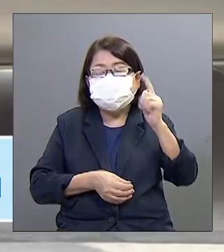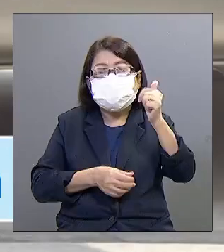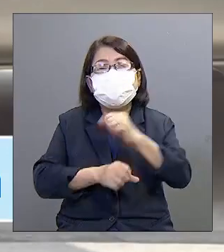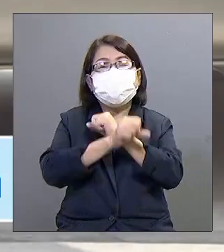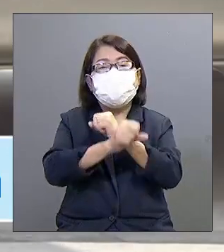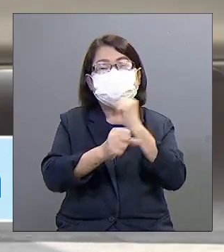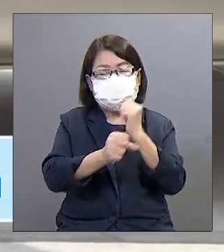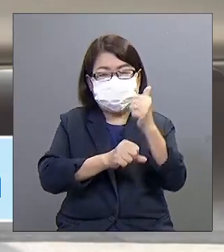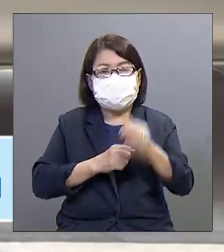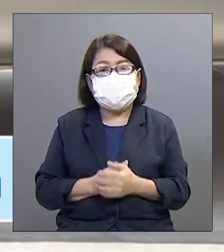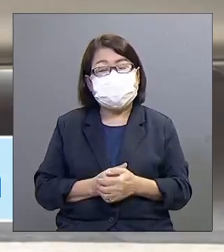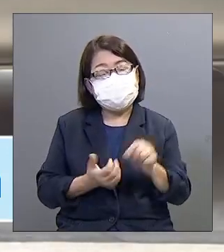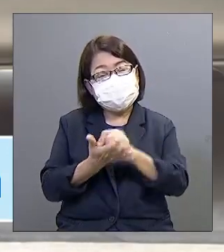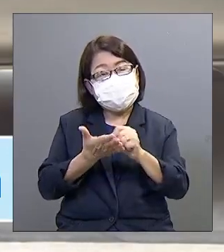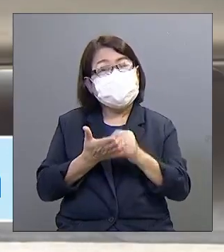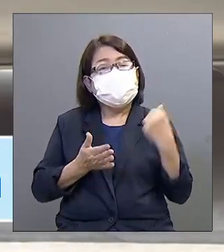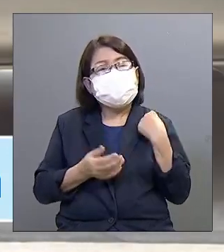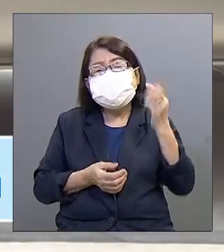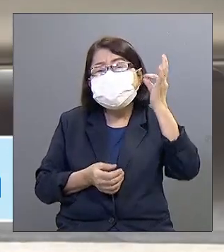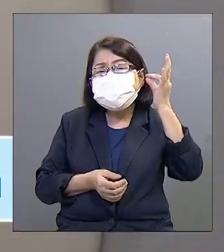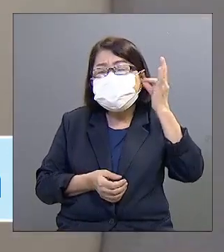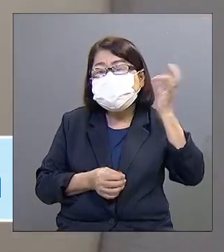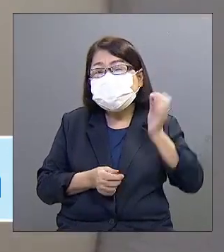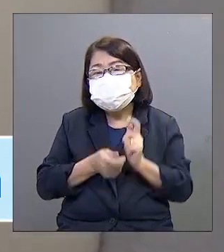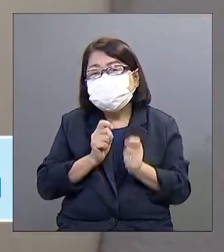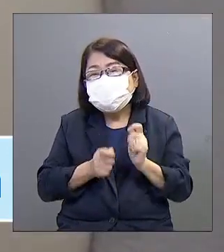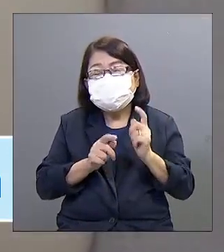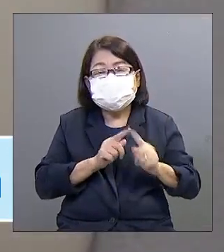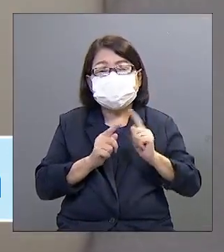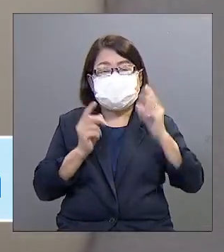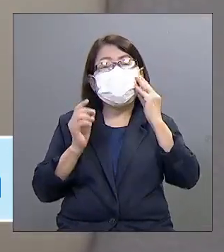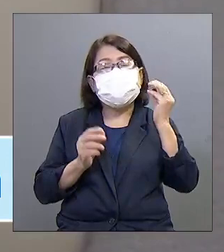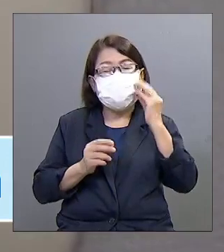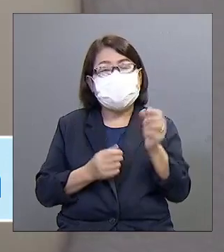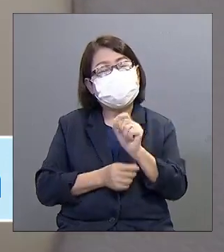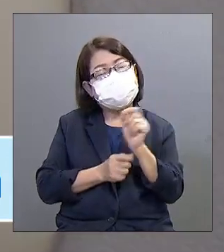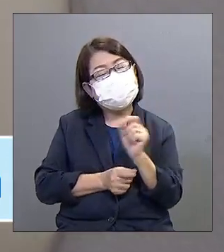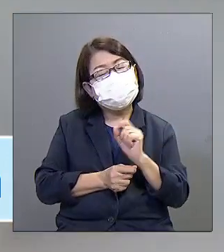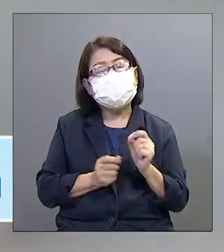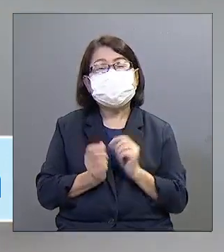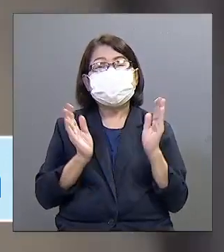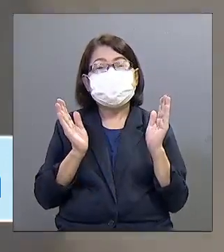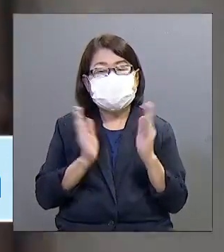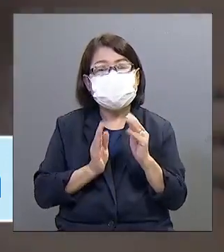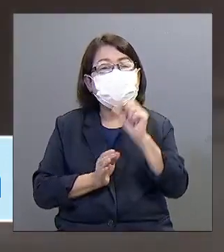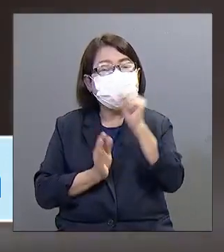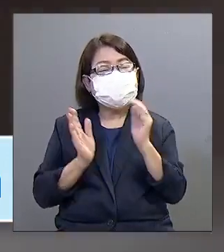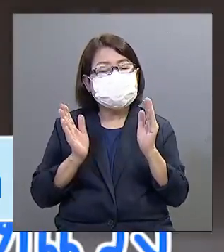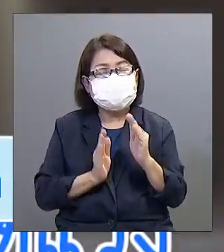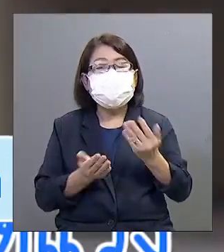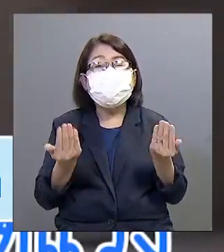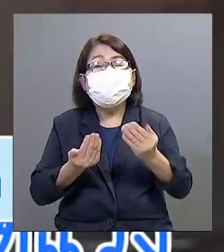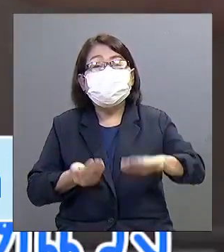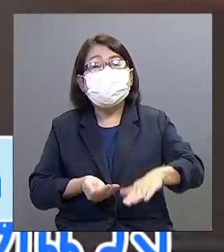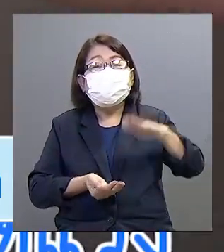othesนที่แต่งขมานั้ก็จะใช้โดนตรีน่ารัๆอยที่ไดยนกัคำในเน้อร้องกจะกระชับสั้นๆ ให้น้ๆ สามารถ Joe จจำได